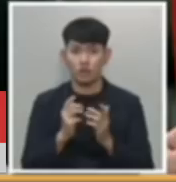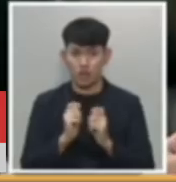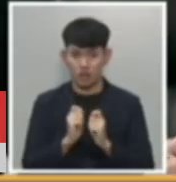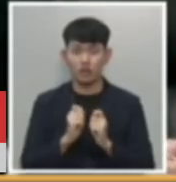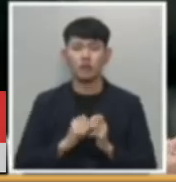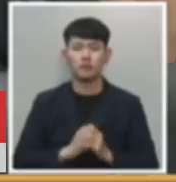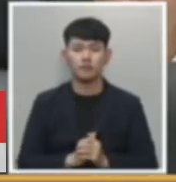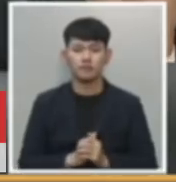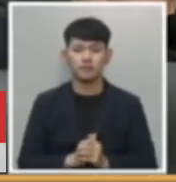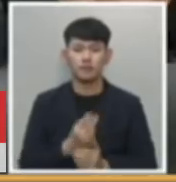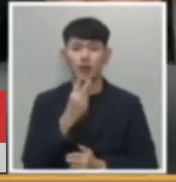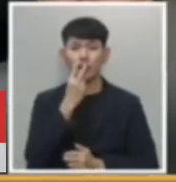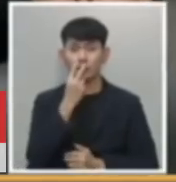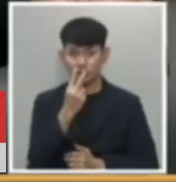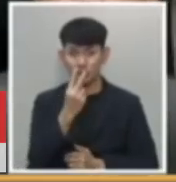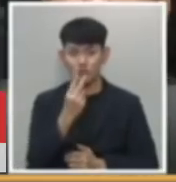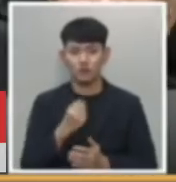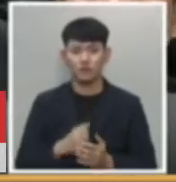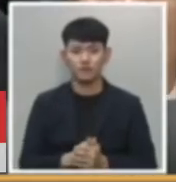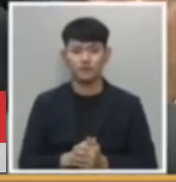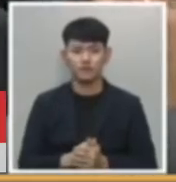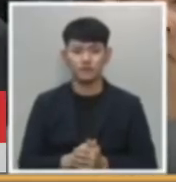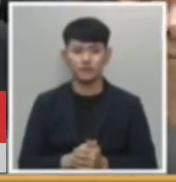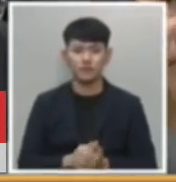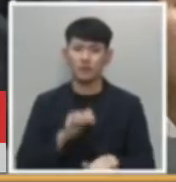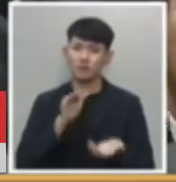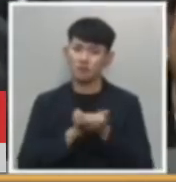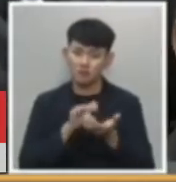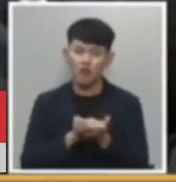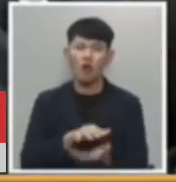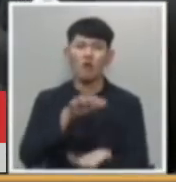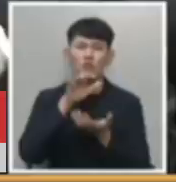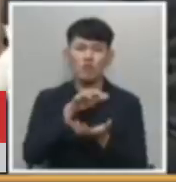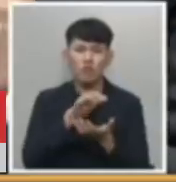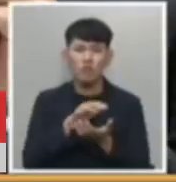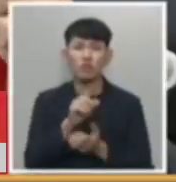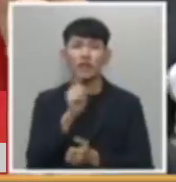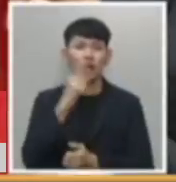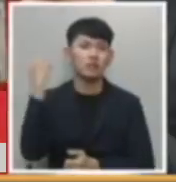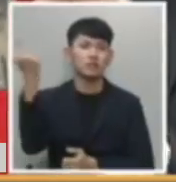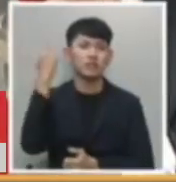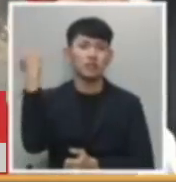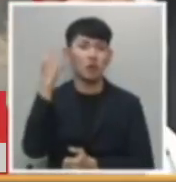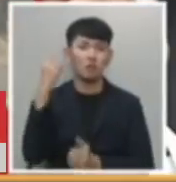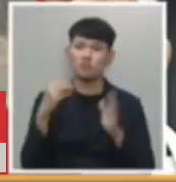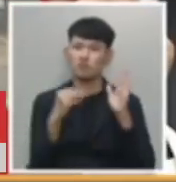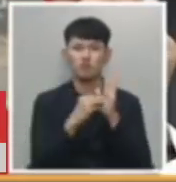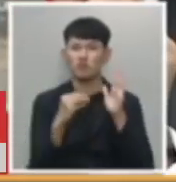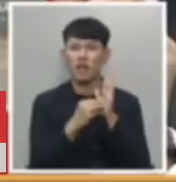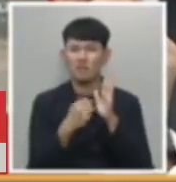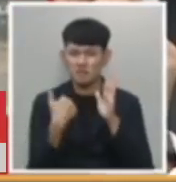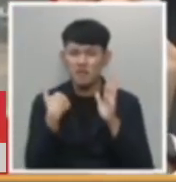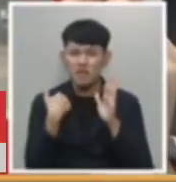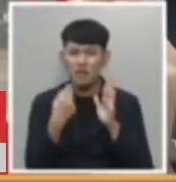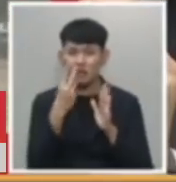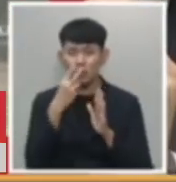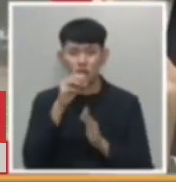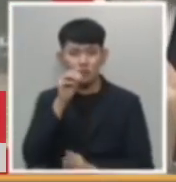ว่าคาสิโนเดี๋ยวนี้เปิดอยู่สีลมกลางกรุงเทพเลยครับนี่ท่านประธานครับซูมมาเล